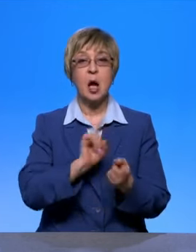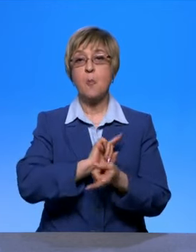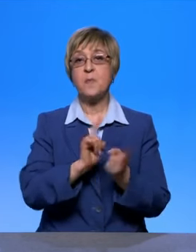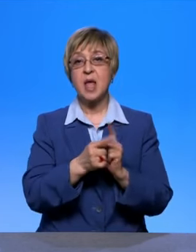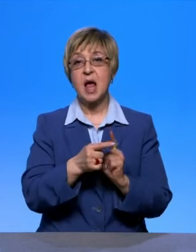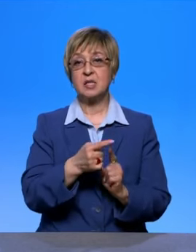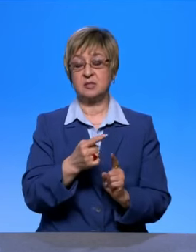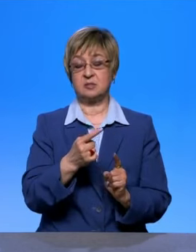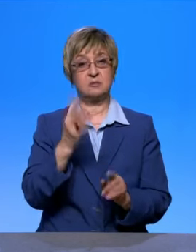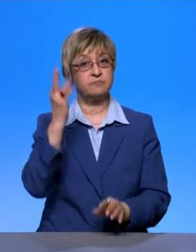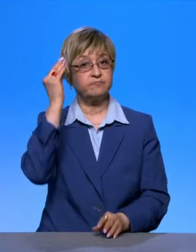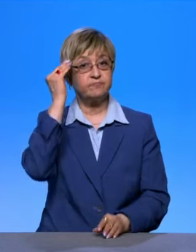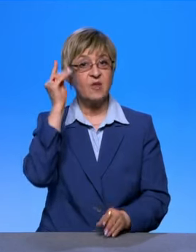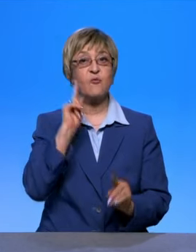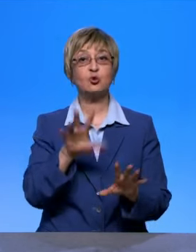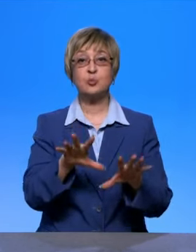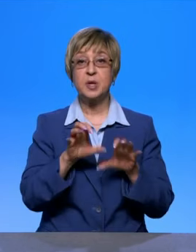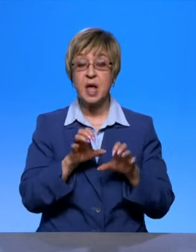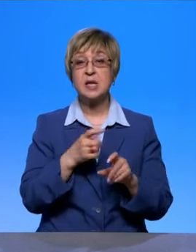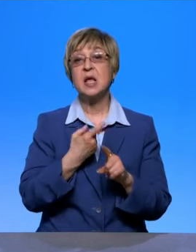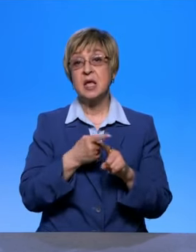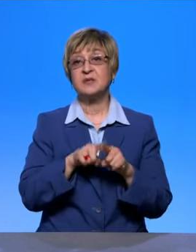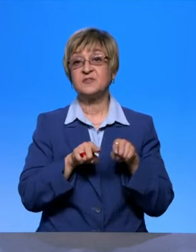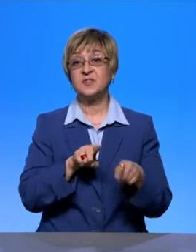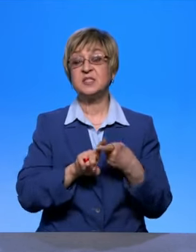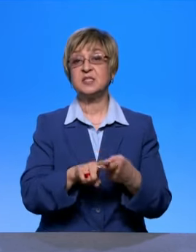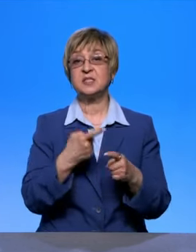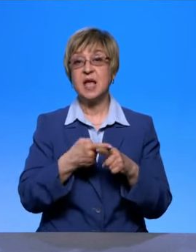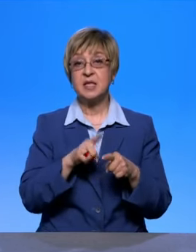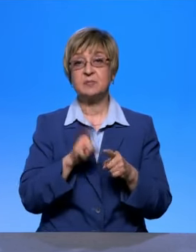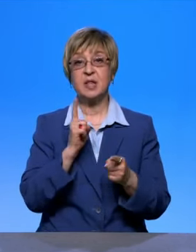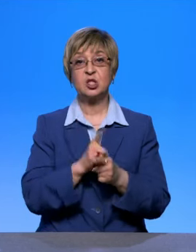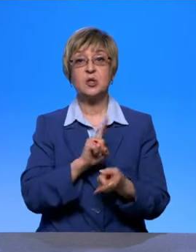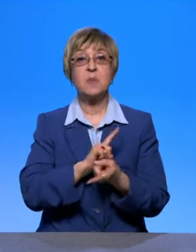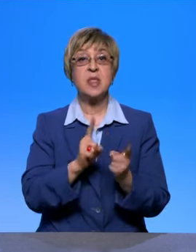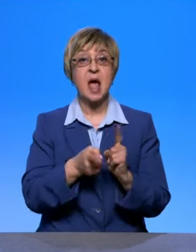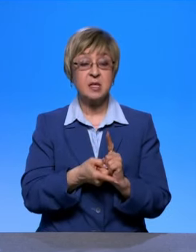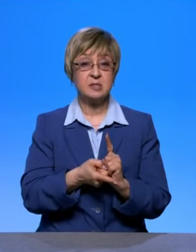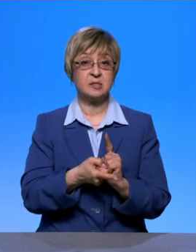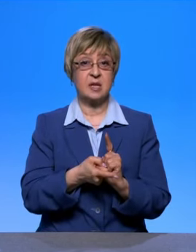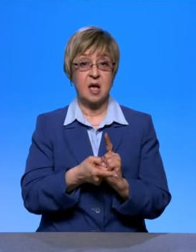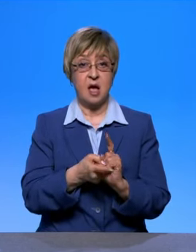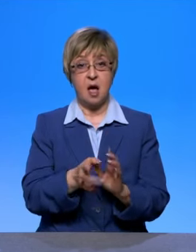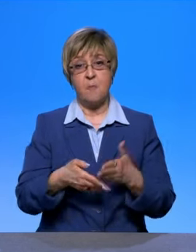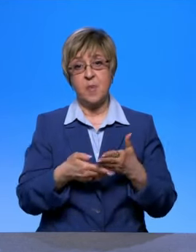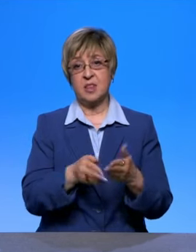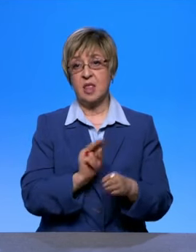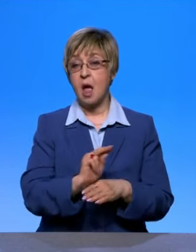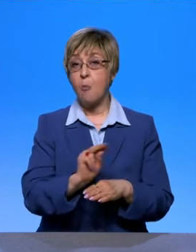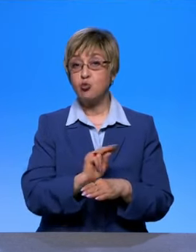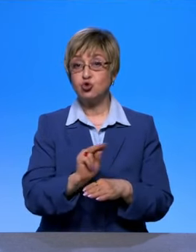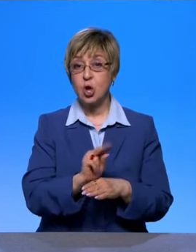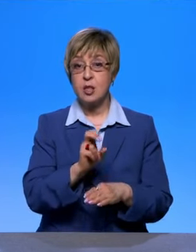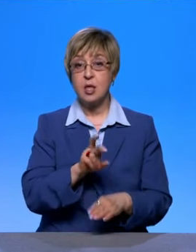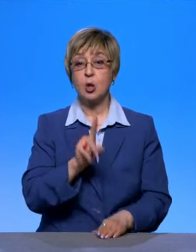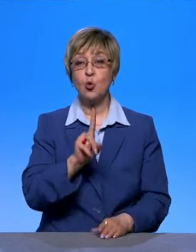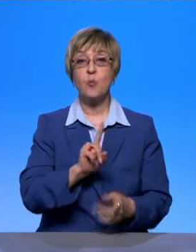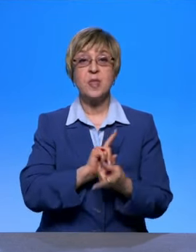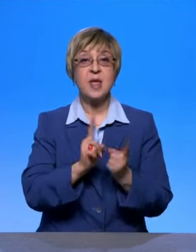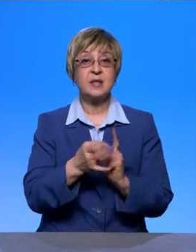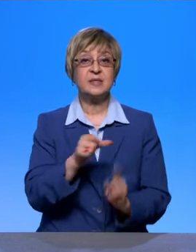должны поменяться подходы к обучению, однозначно, наверное, и меняются. Но меняется сама,